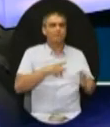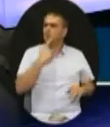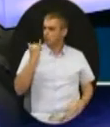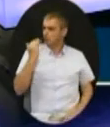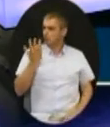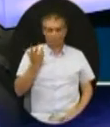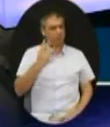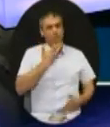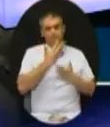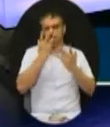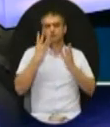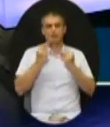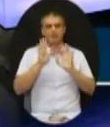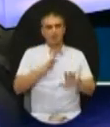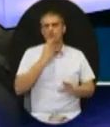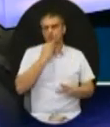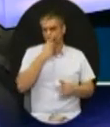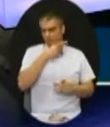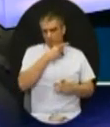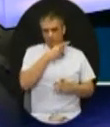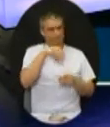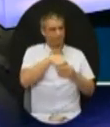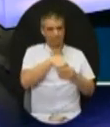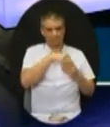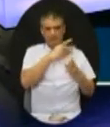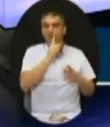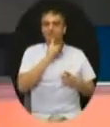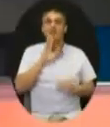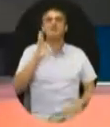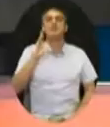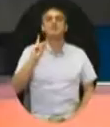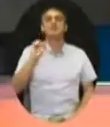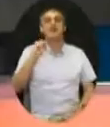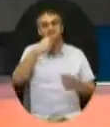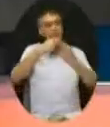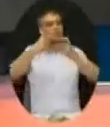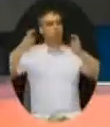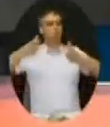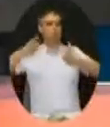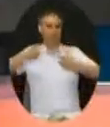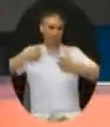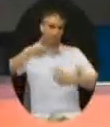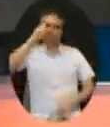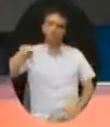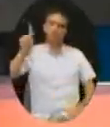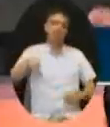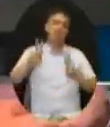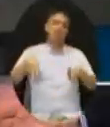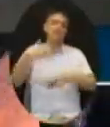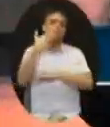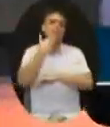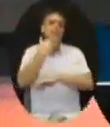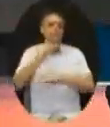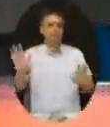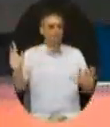גם בוודאי הרבה אנטישמים שמצאו את מקומם שם, זה אין לי ספק. אבל ה-BDS כתנועה היא תנועה ששוללת את קיומה של מדינת